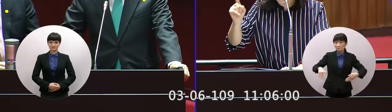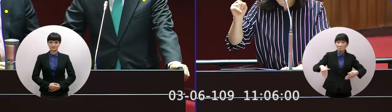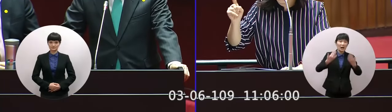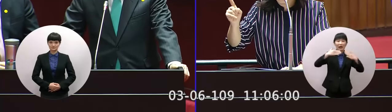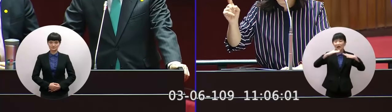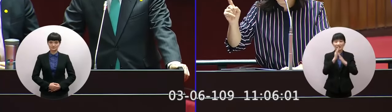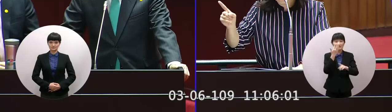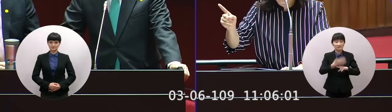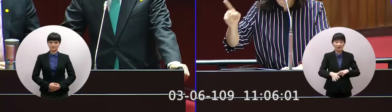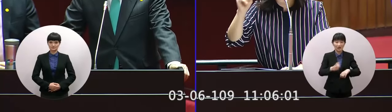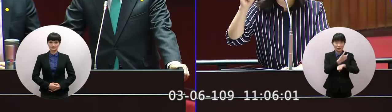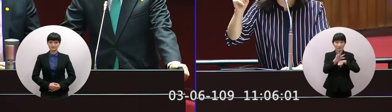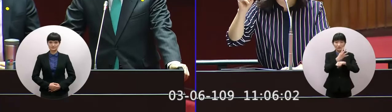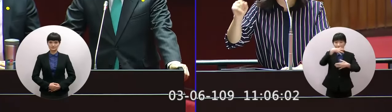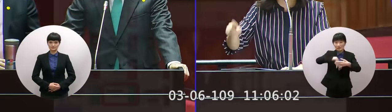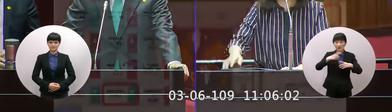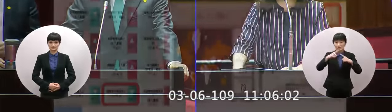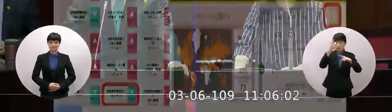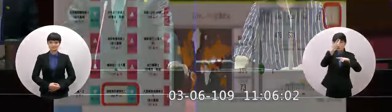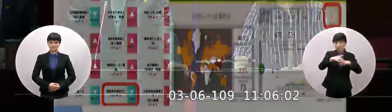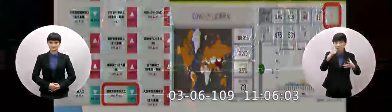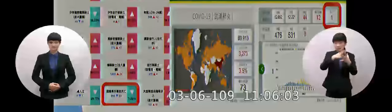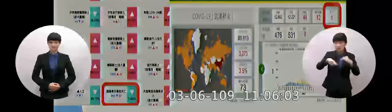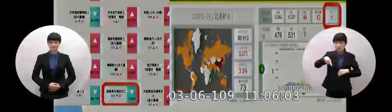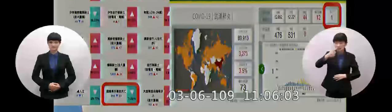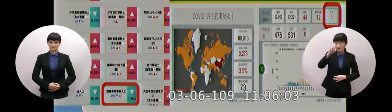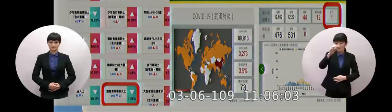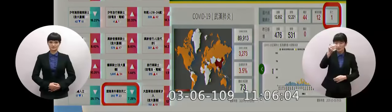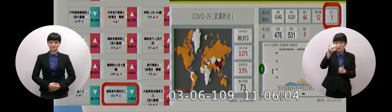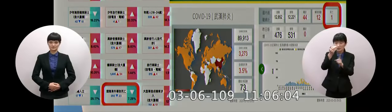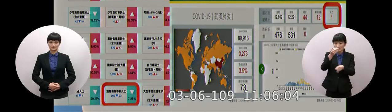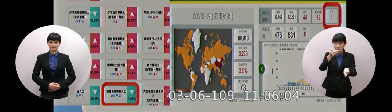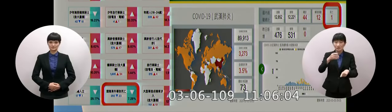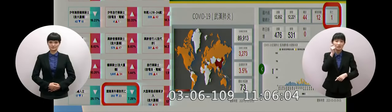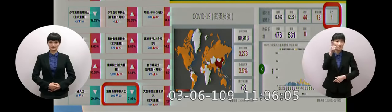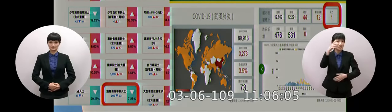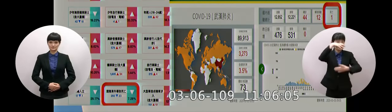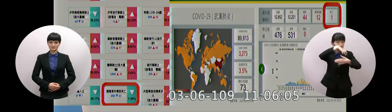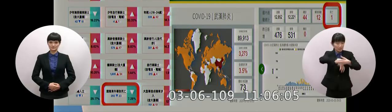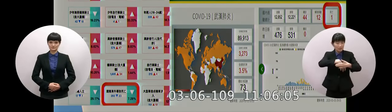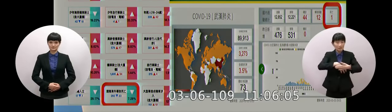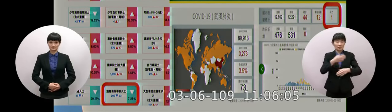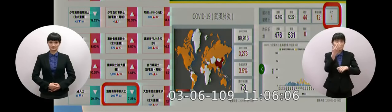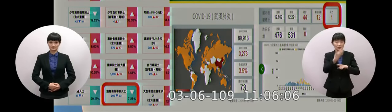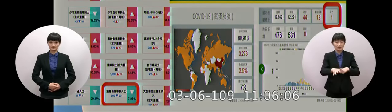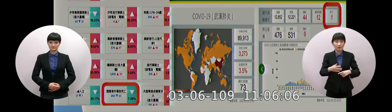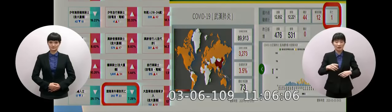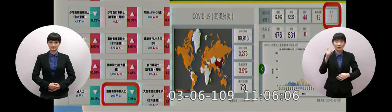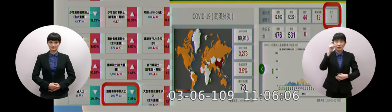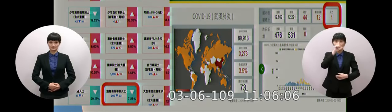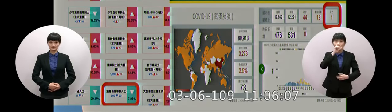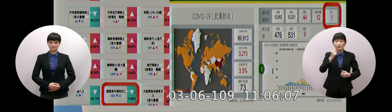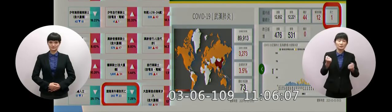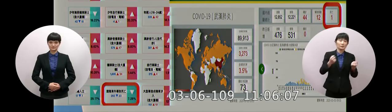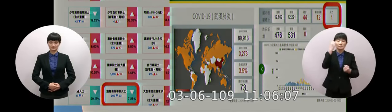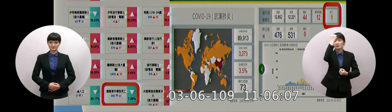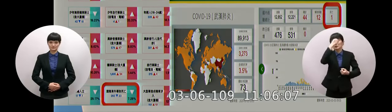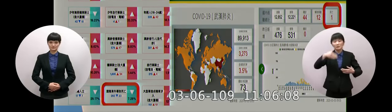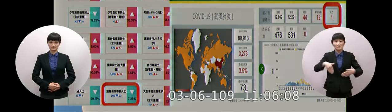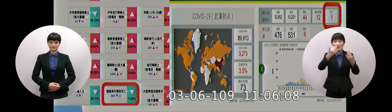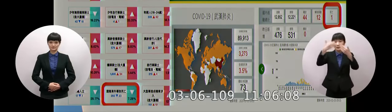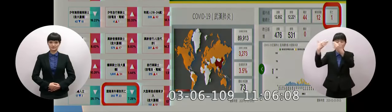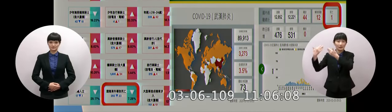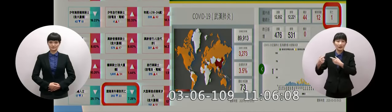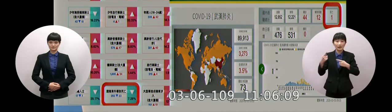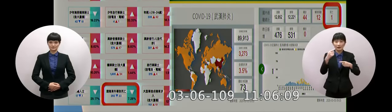亡24小时以内死亡是149位，一个月内死亡因为酒驾一个月内